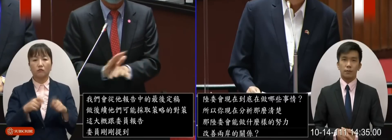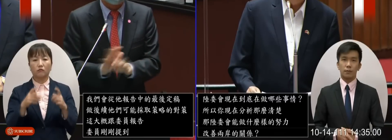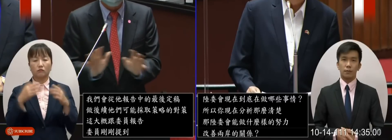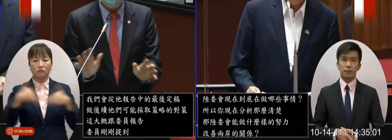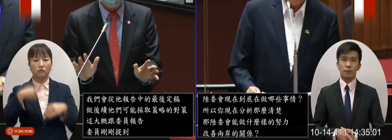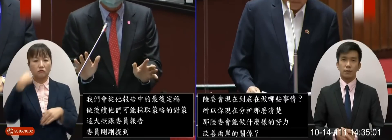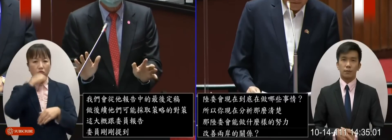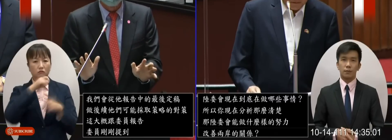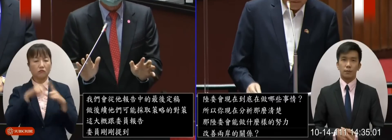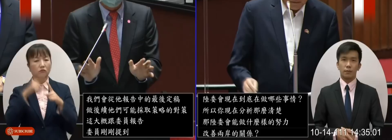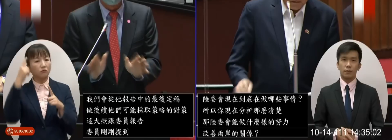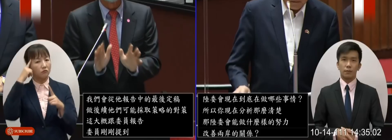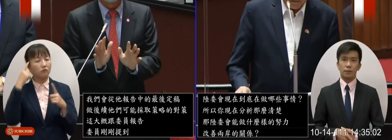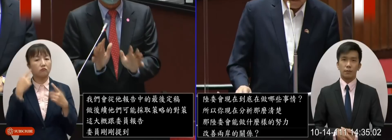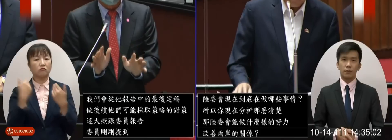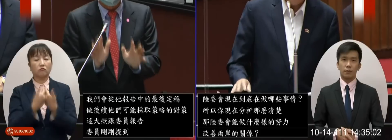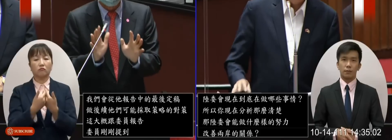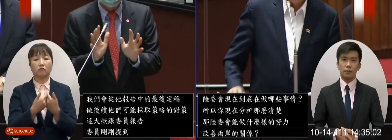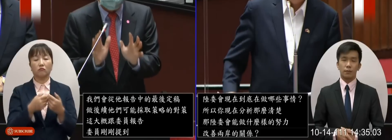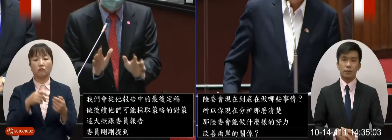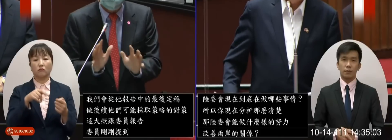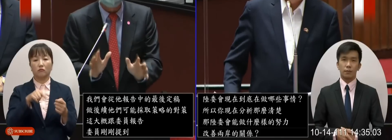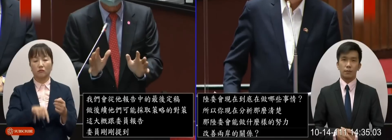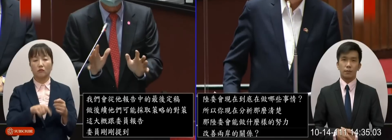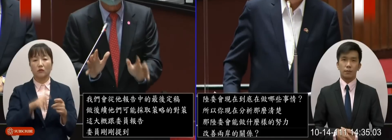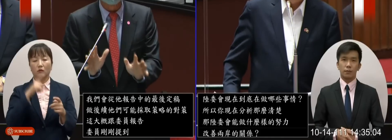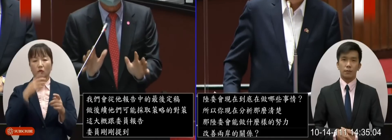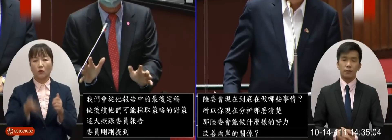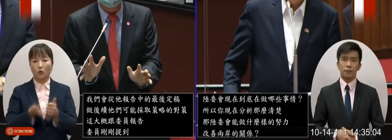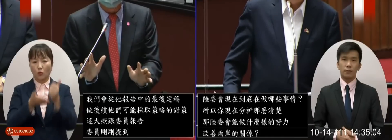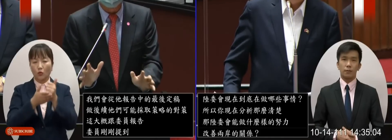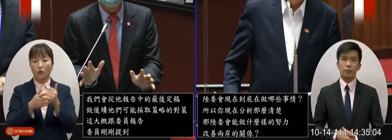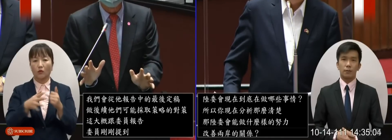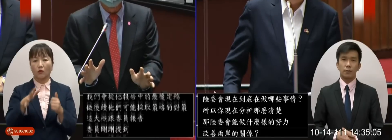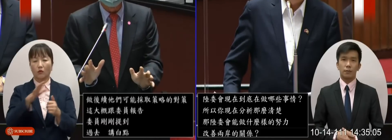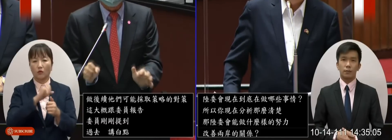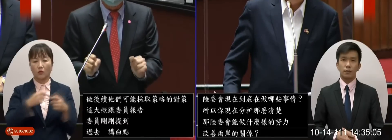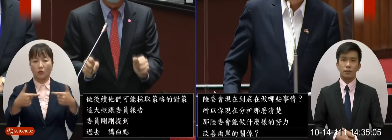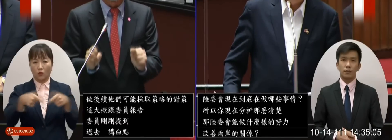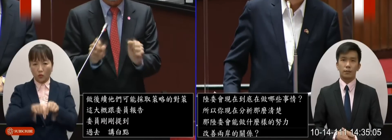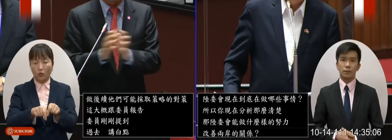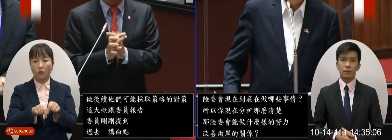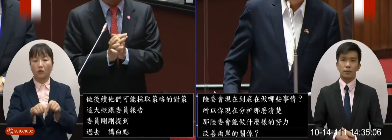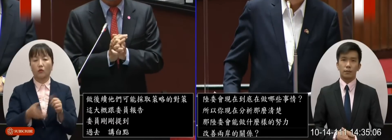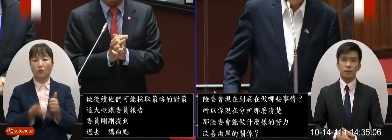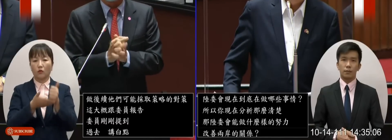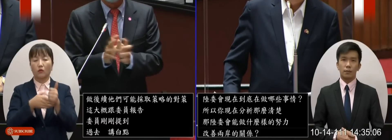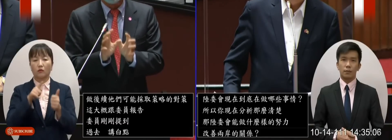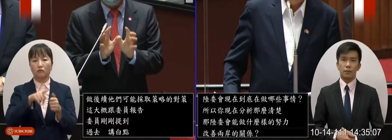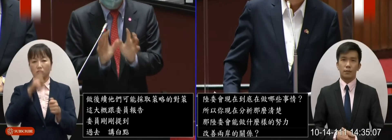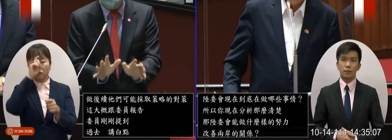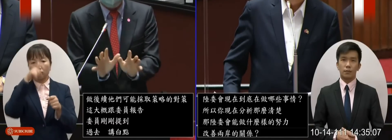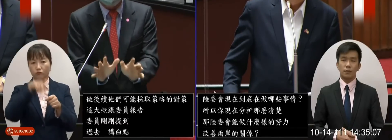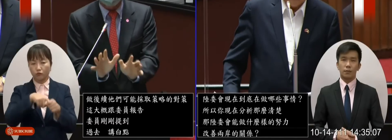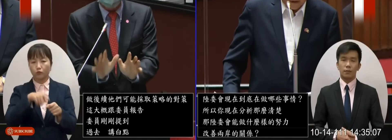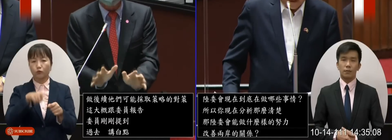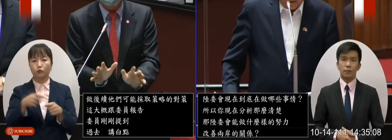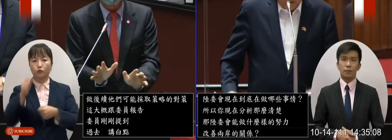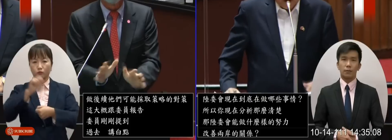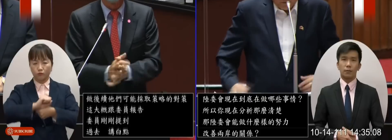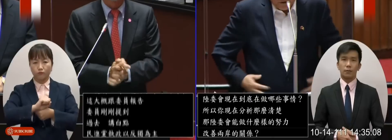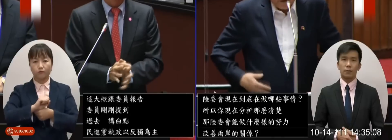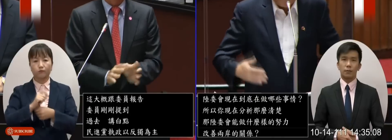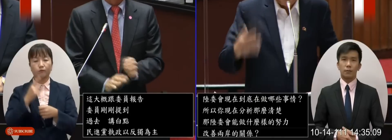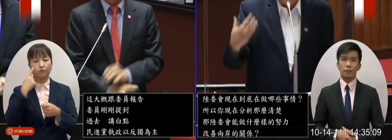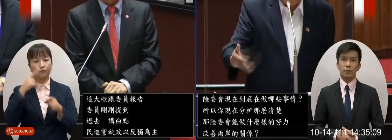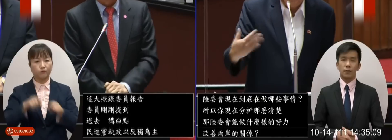湾人民来讲并不接受，所以呢，可能会促融，促进融合的融，所以促统可能是未来他也会加大力